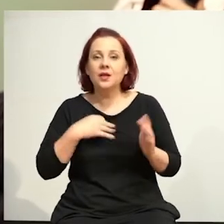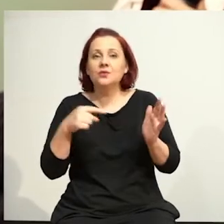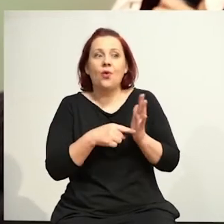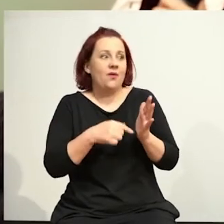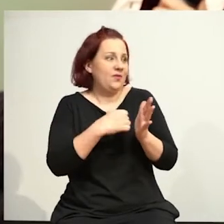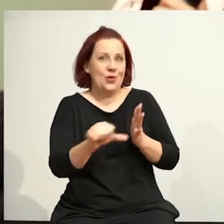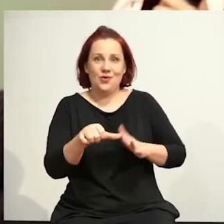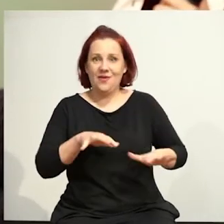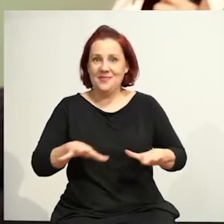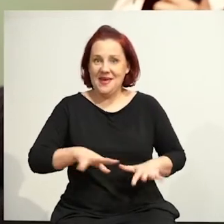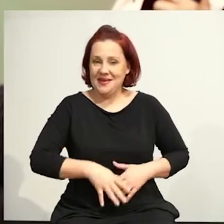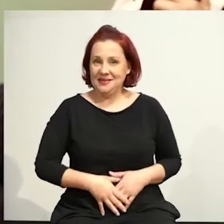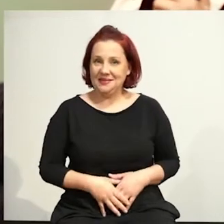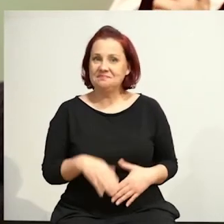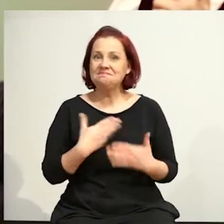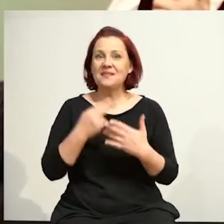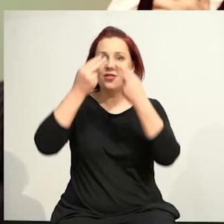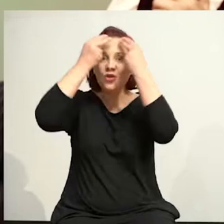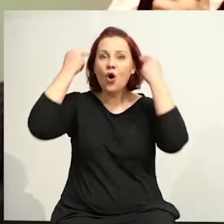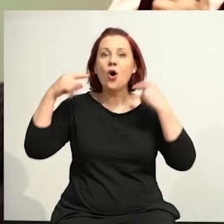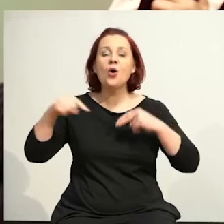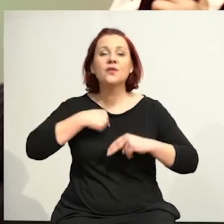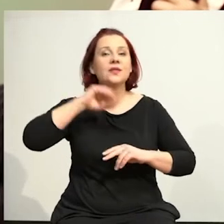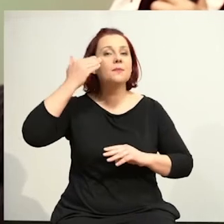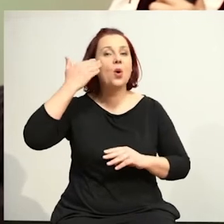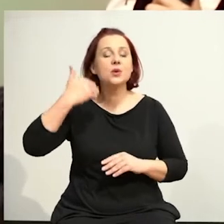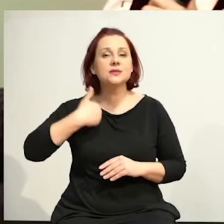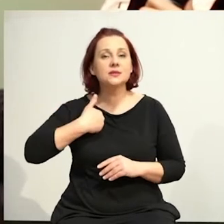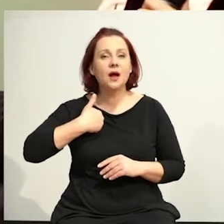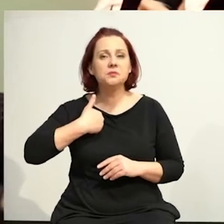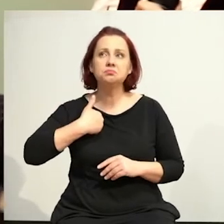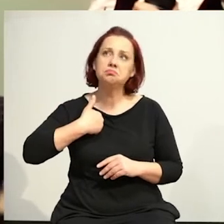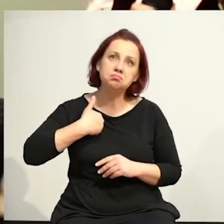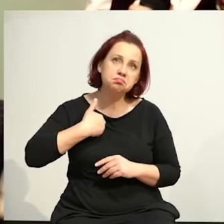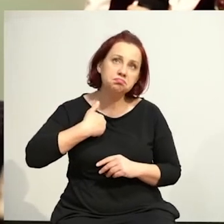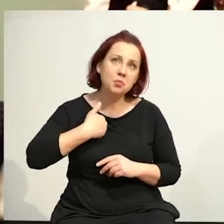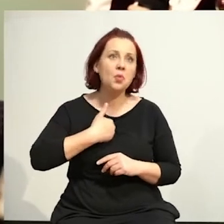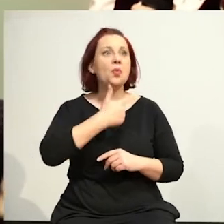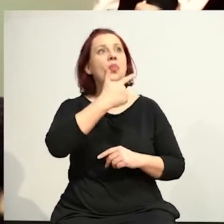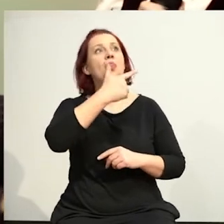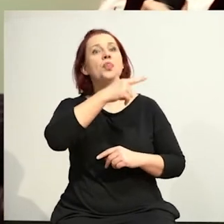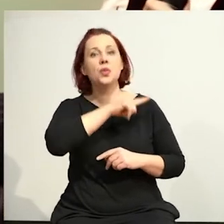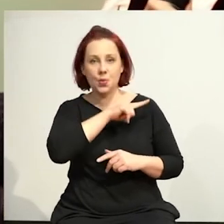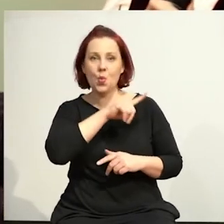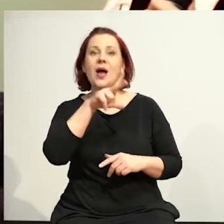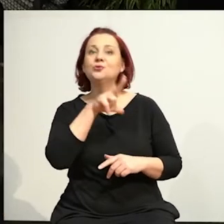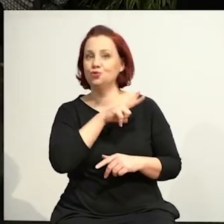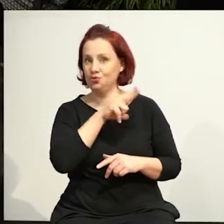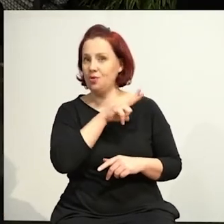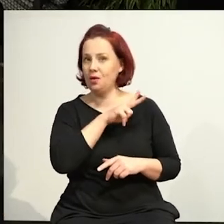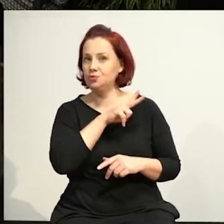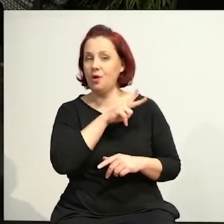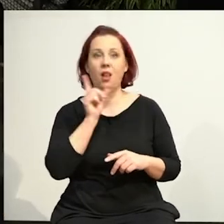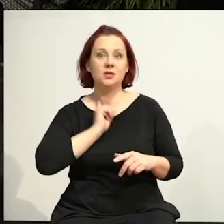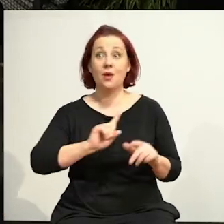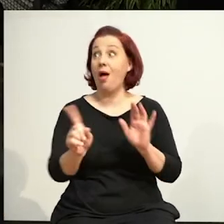tym bardzo szczególnym miejscu, dlatego że Norwida poznałem gdzieś tak w drugiej, trzeciej klasie liceum chyba, a chodziłem